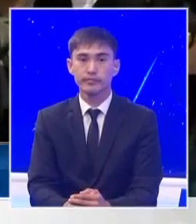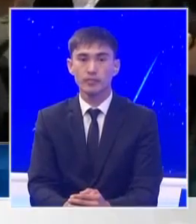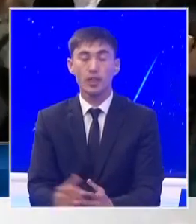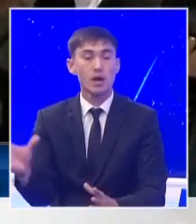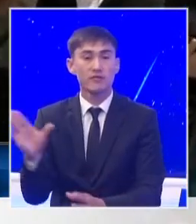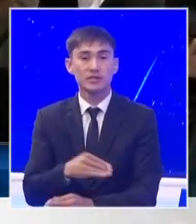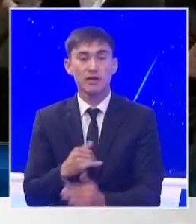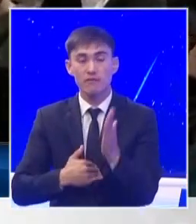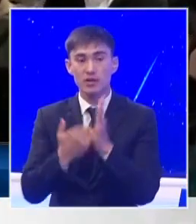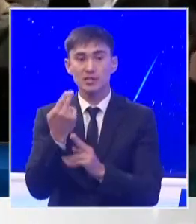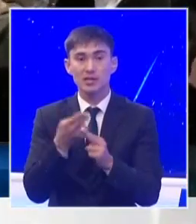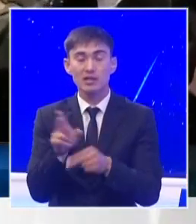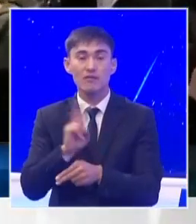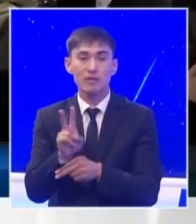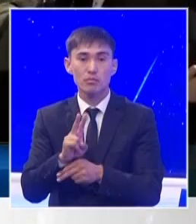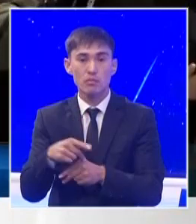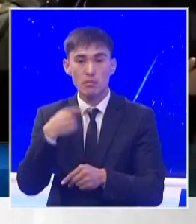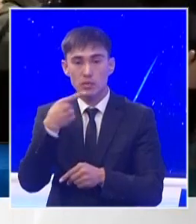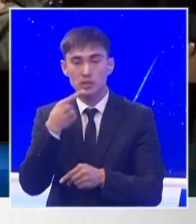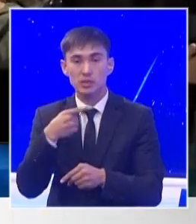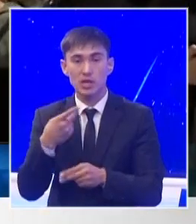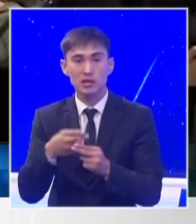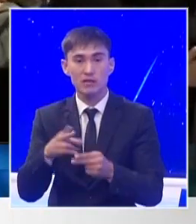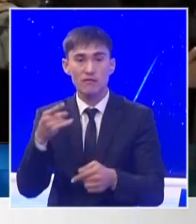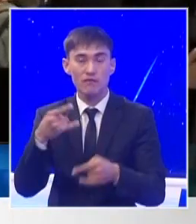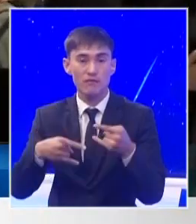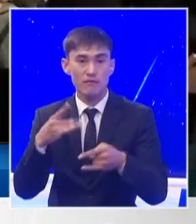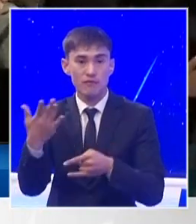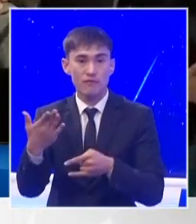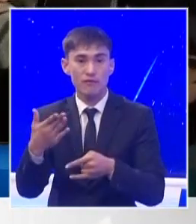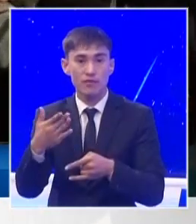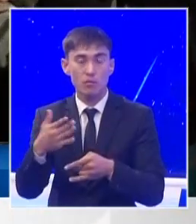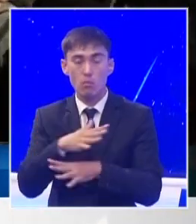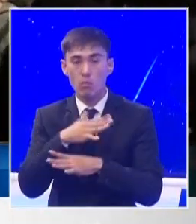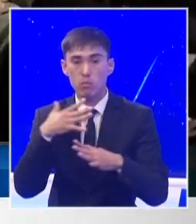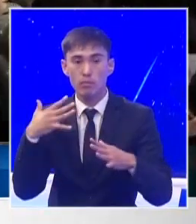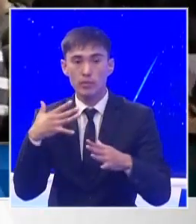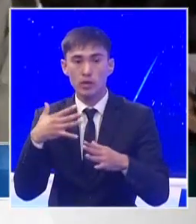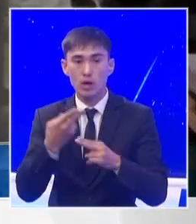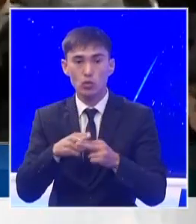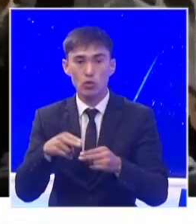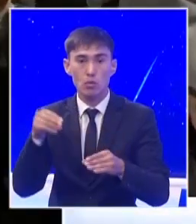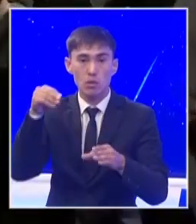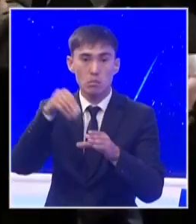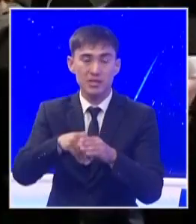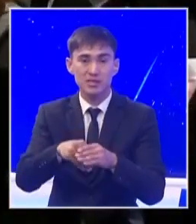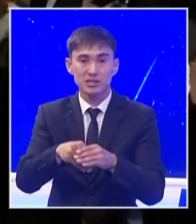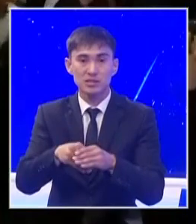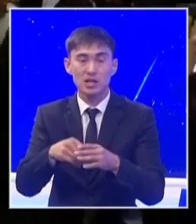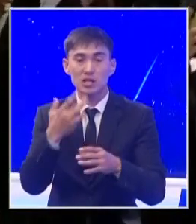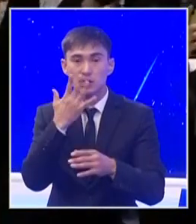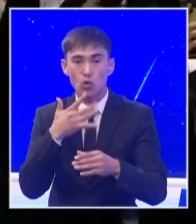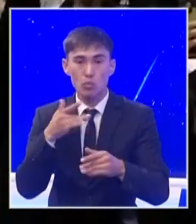Мы все выросли на этом фильме. Стоит отметить, что данный фильм – один из немногих произведений, которые были признаны на